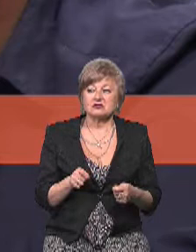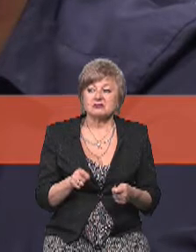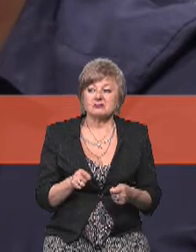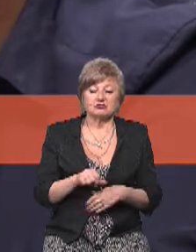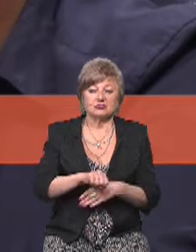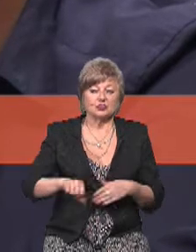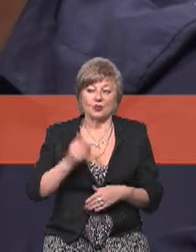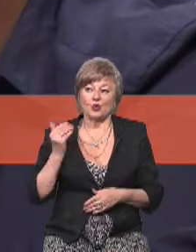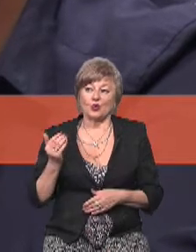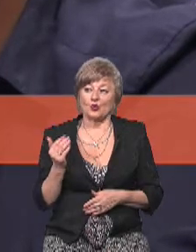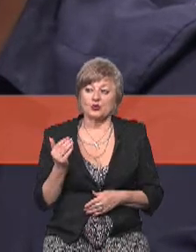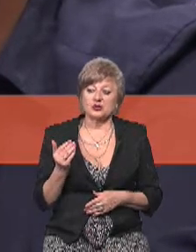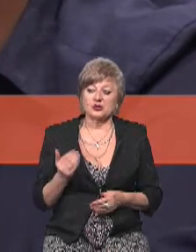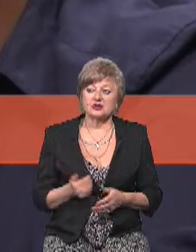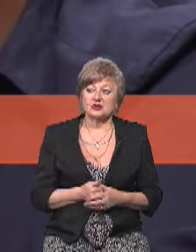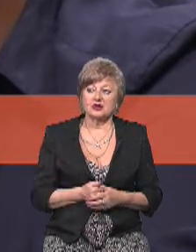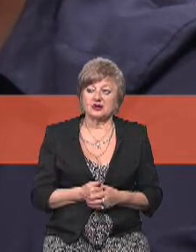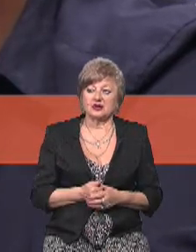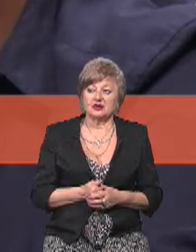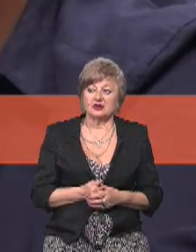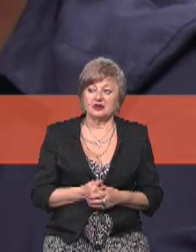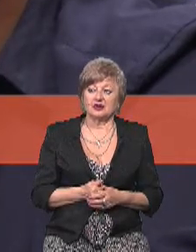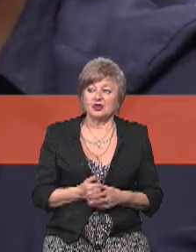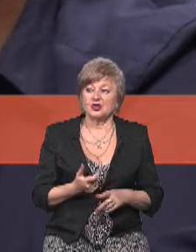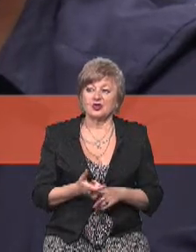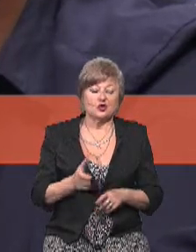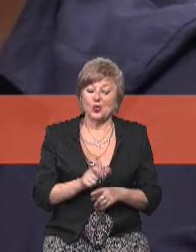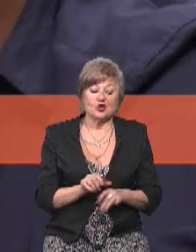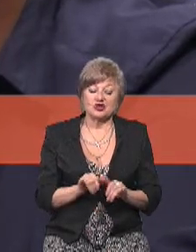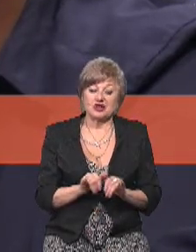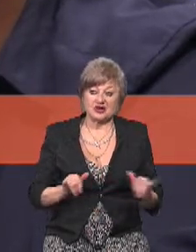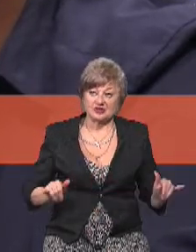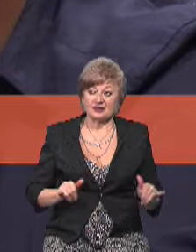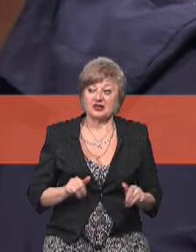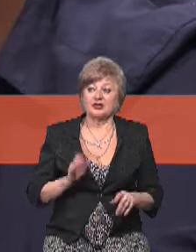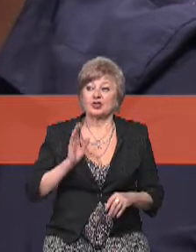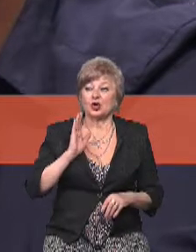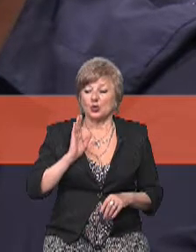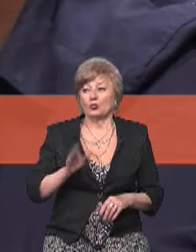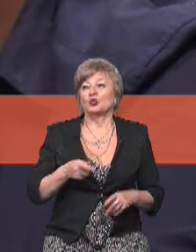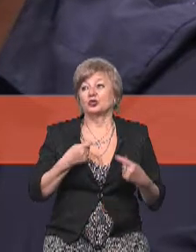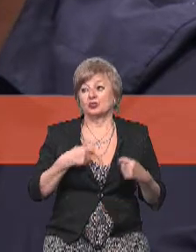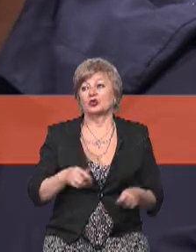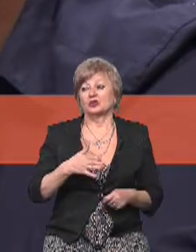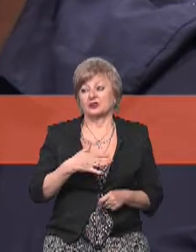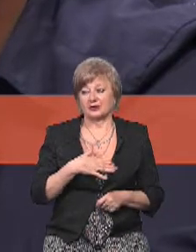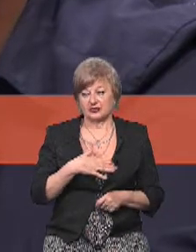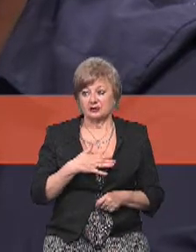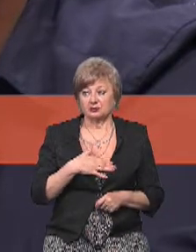митниці, митні аукціони не сильно розвинута, то буде передаватися до виконавчої служби